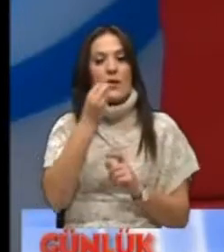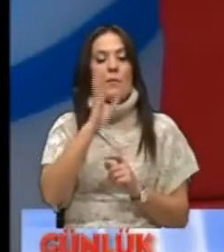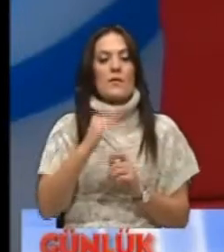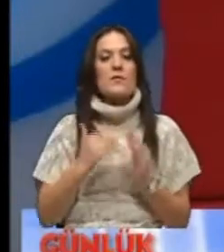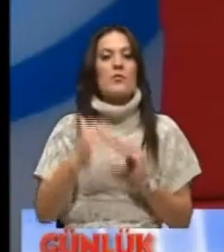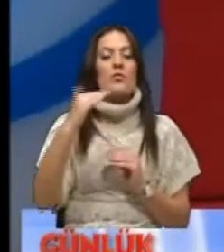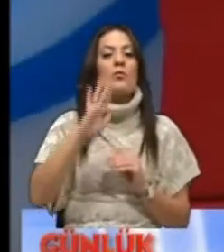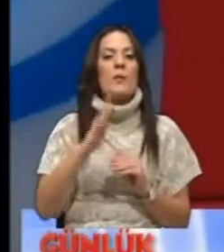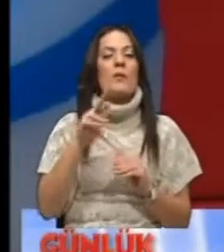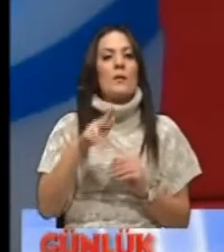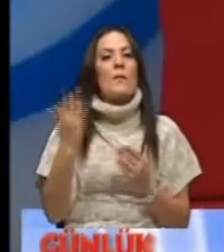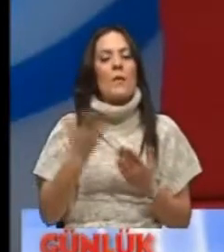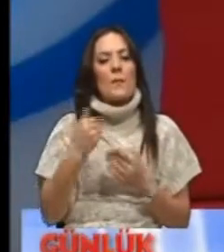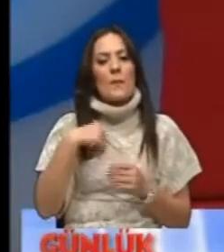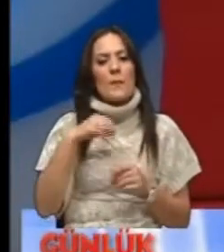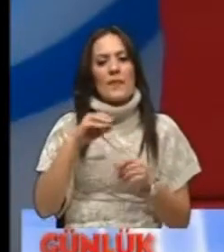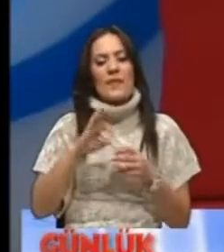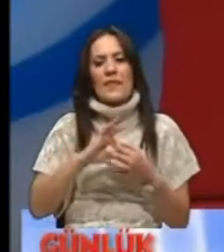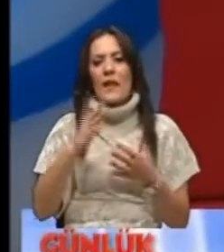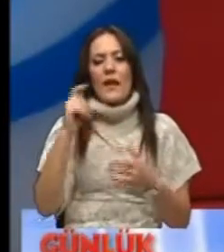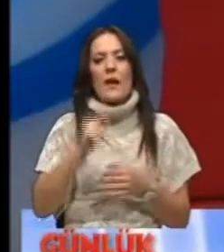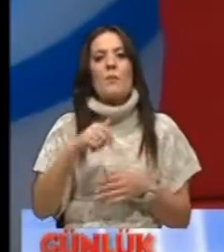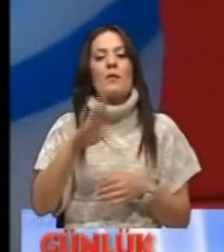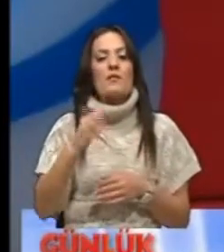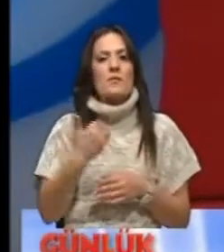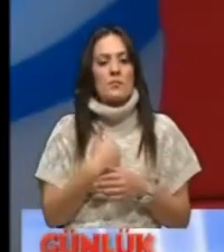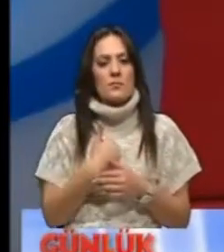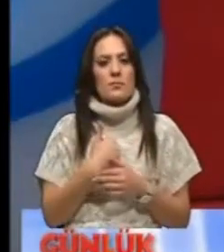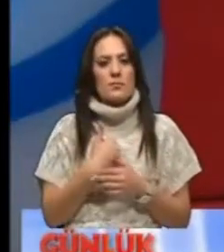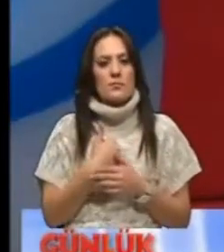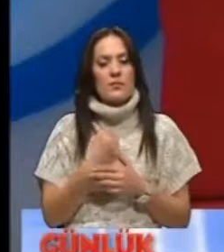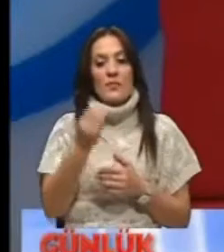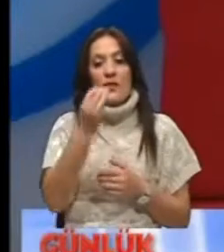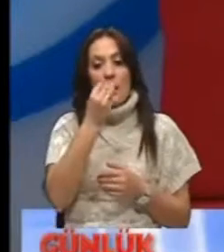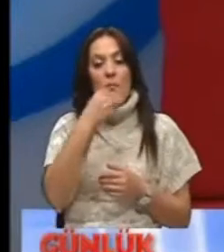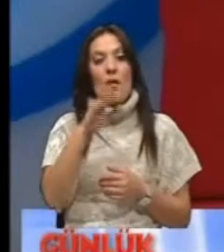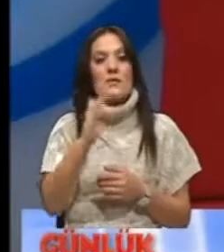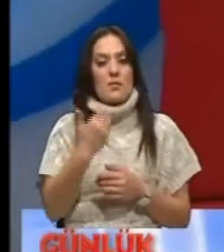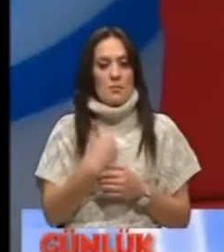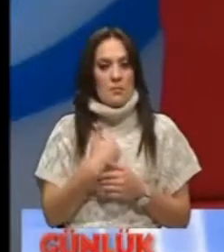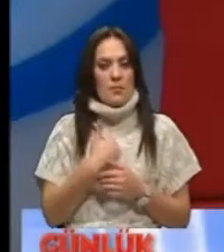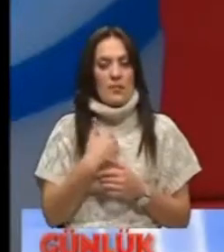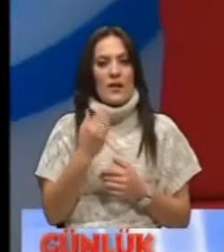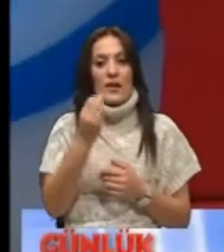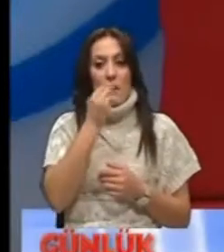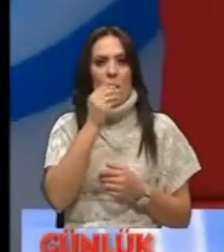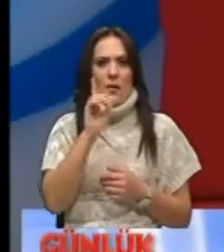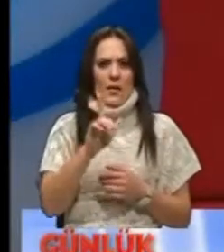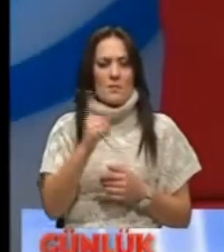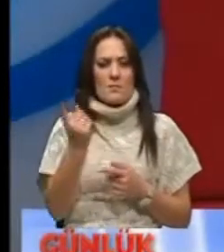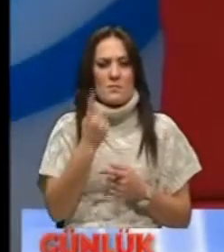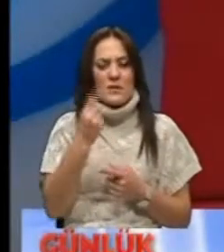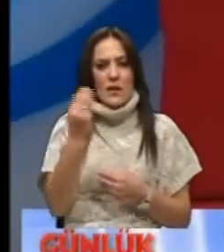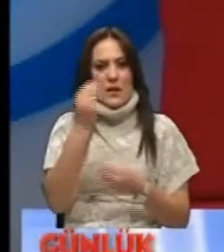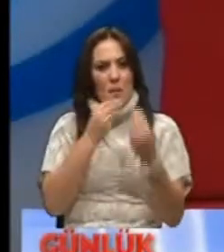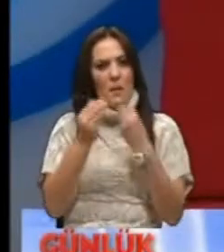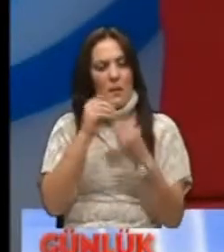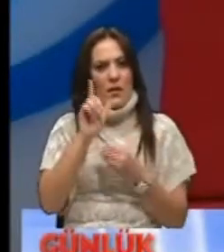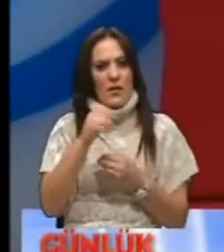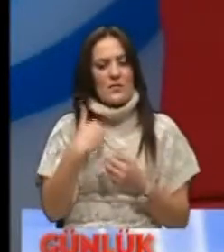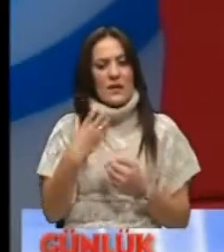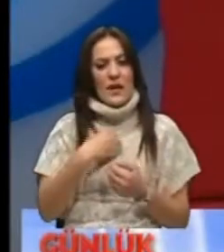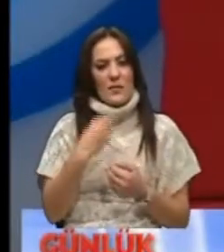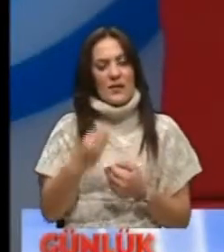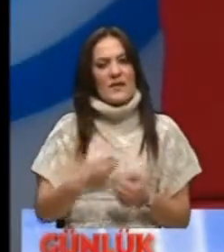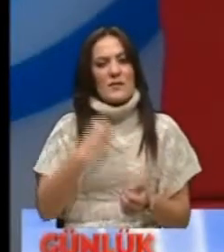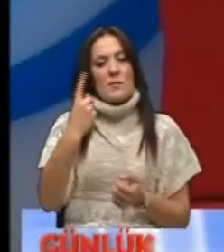yemezsem büyümem bilmem ne ama işte ne yapmazsam işte yemezsem daha doğrusu yemem lazım, bir şeyler atıştırmam lazım, kendimi